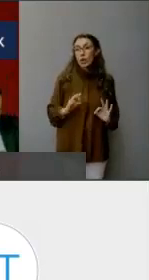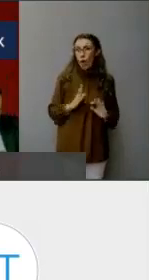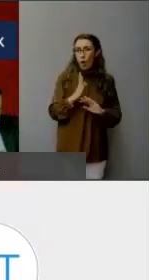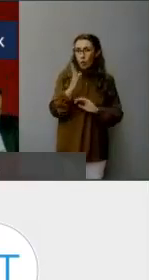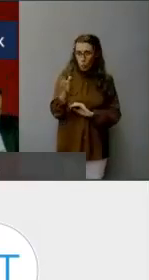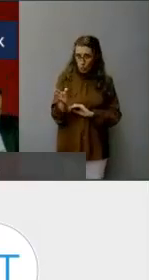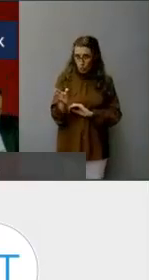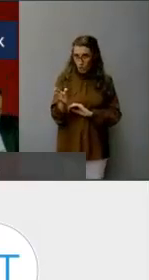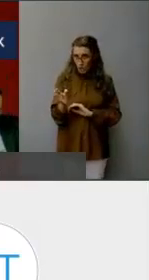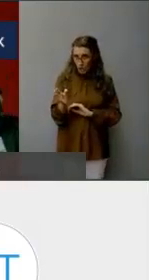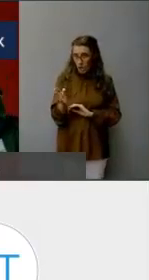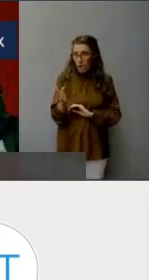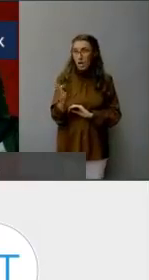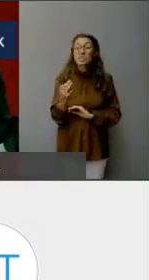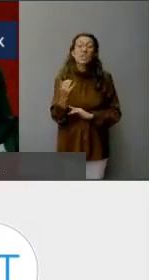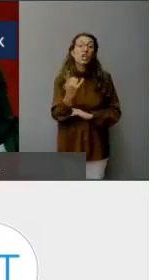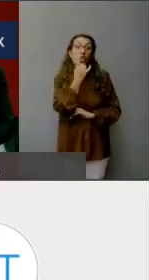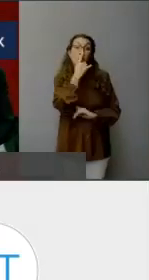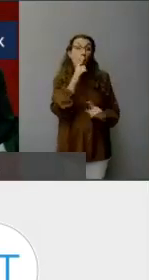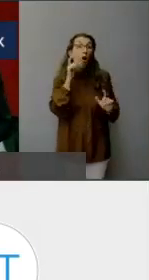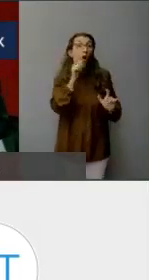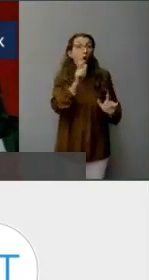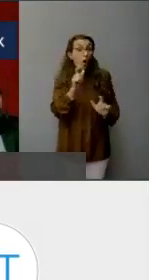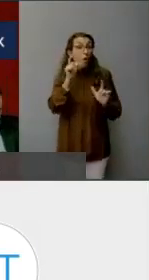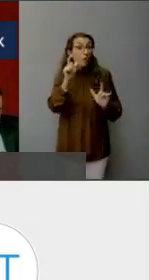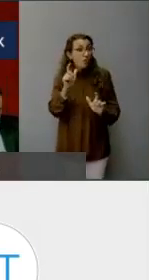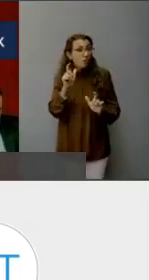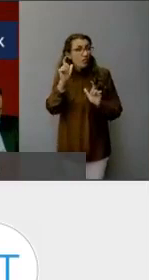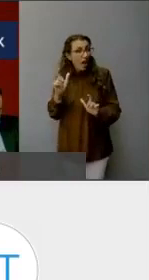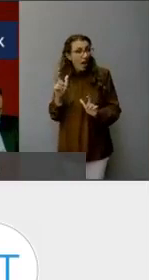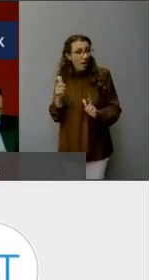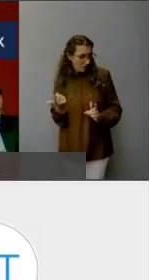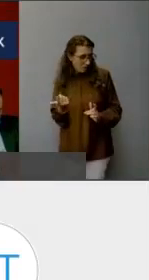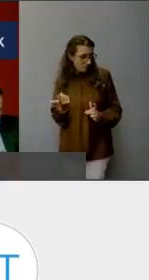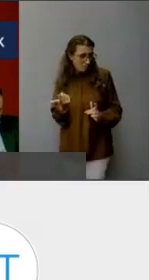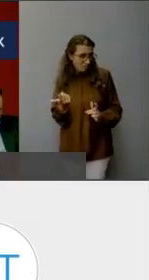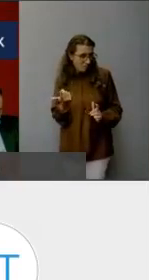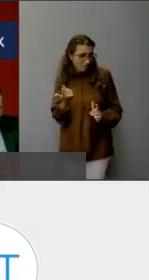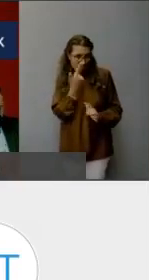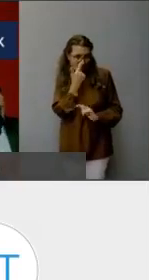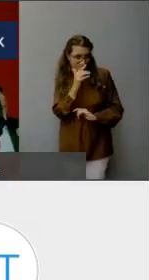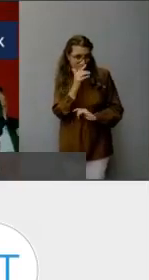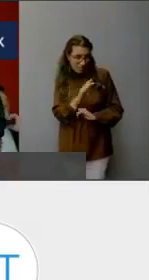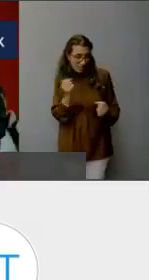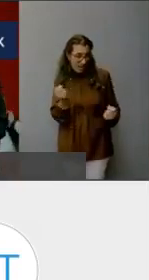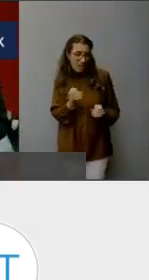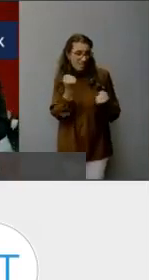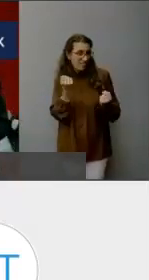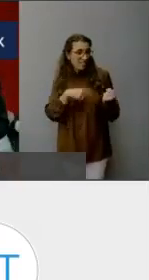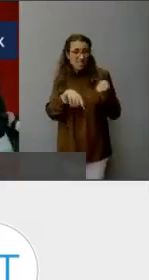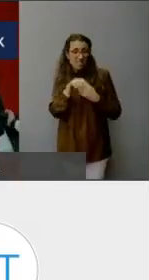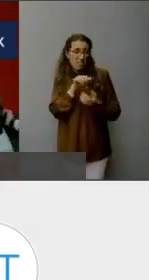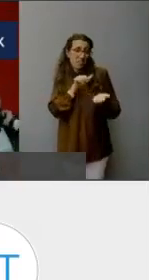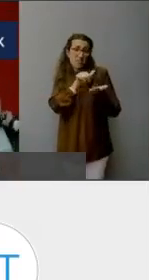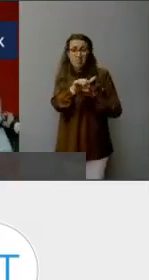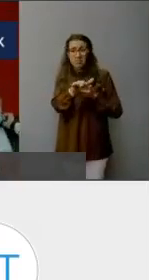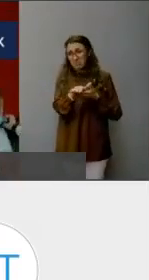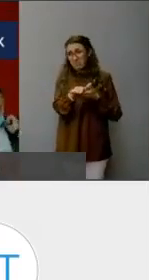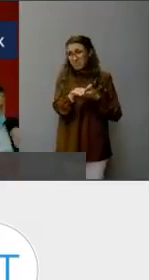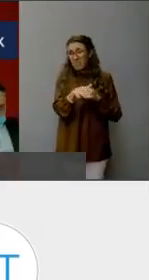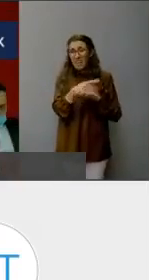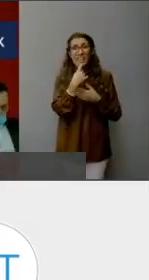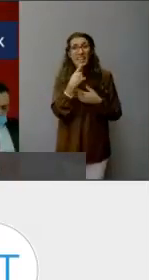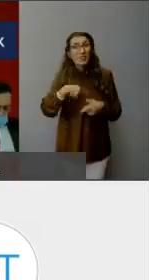la macchina del fango che è tipica di un certo tipo di atti di attività noi la rifiutiamo totalmente ma rifiutano i genovesi